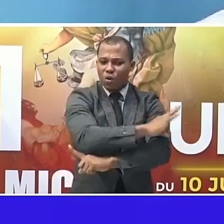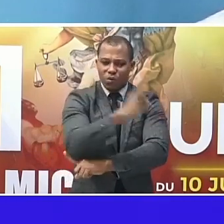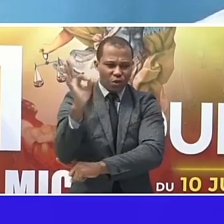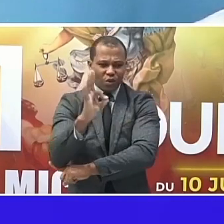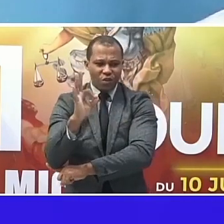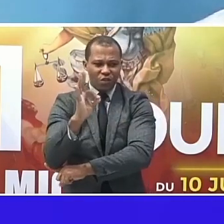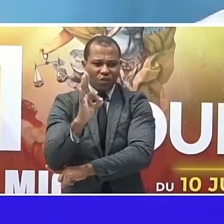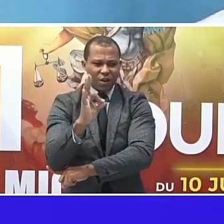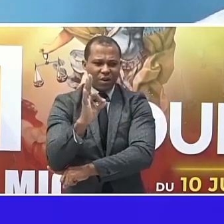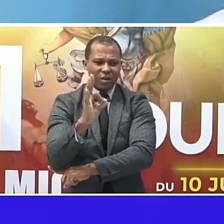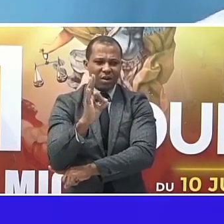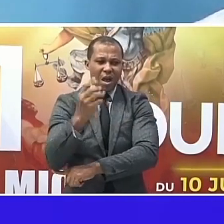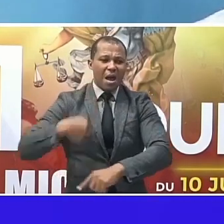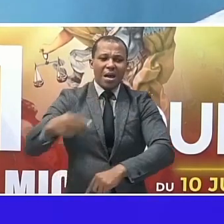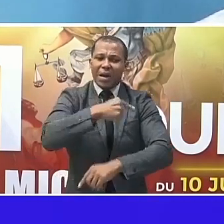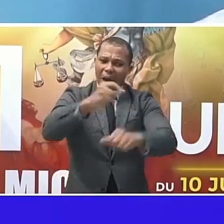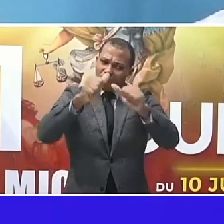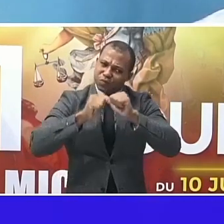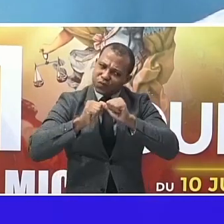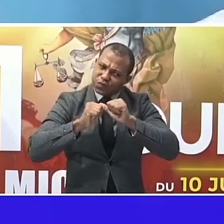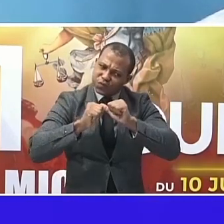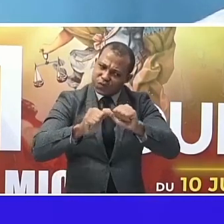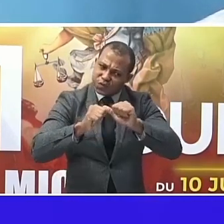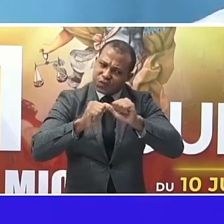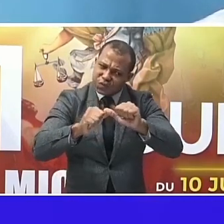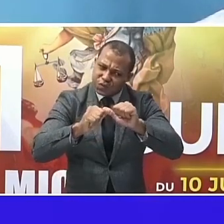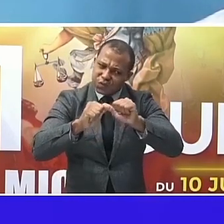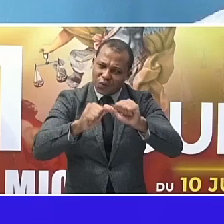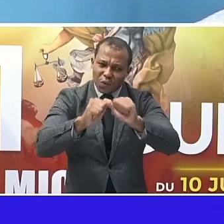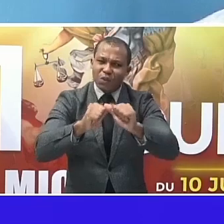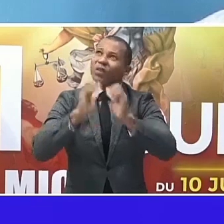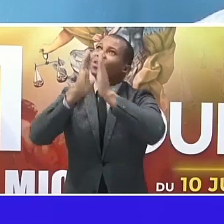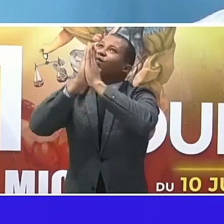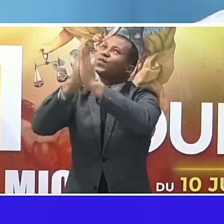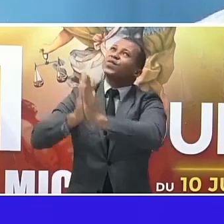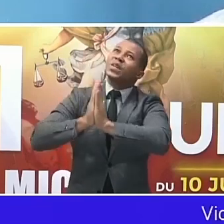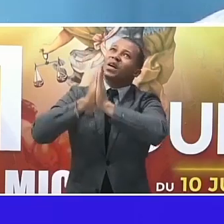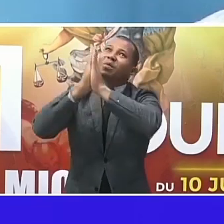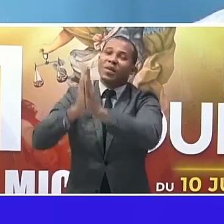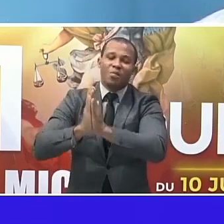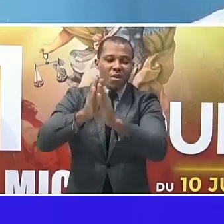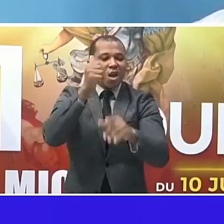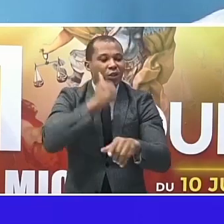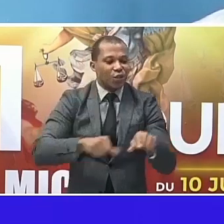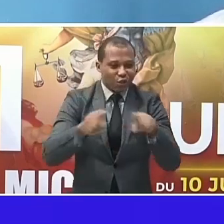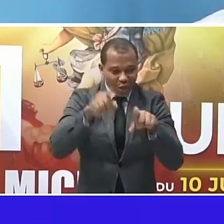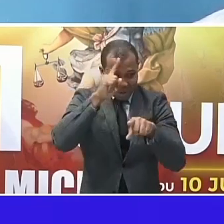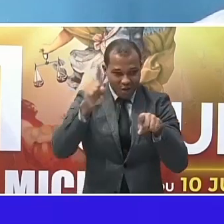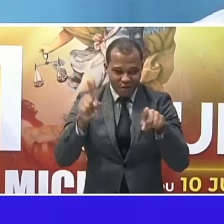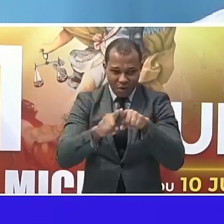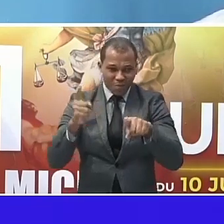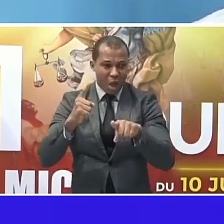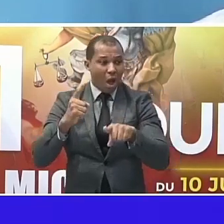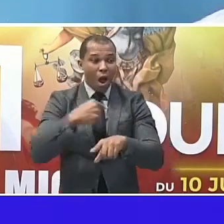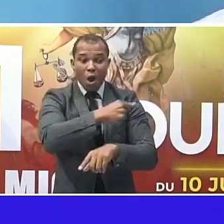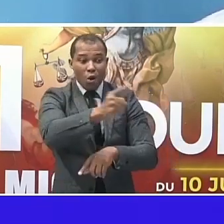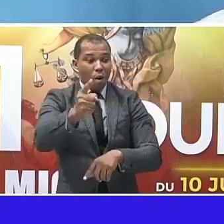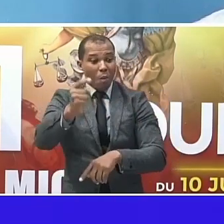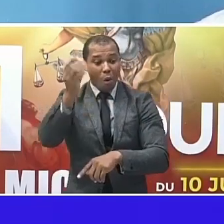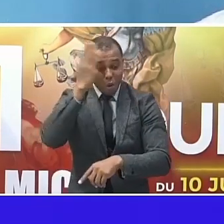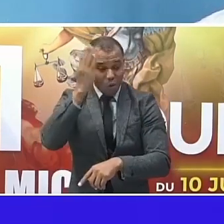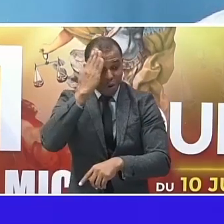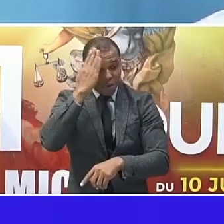pays Haïti. Nous allons continuer la prière frère Maxime, parce que nous avons depuis bon Dieu